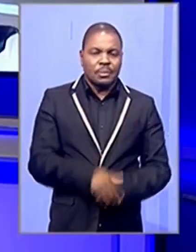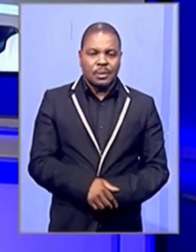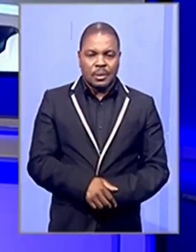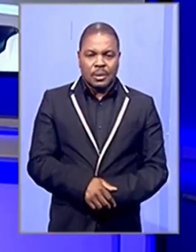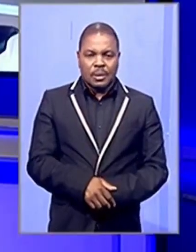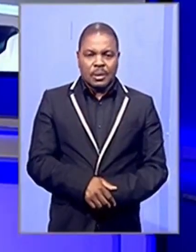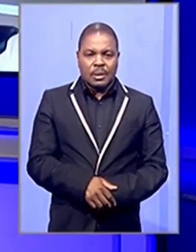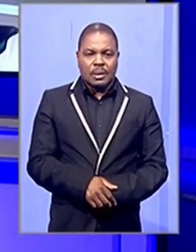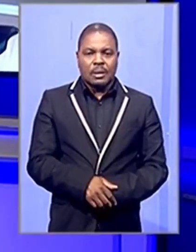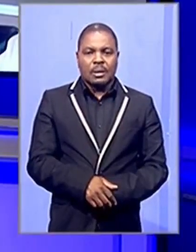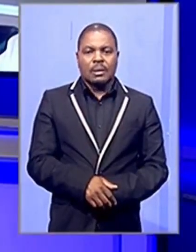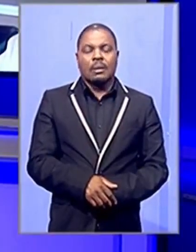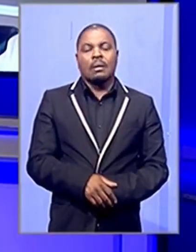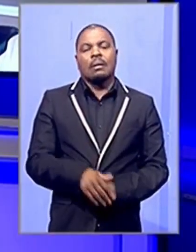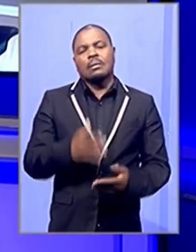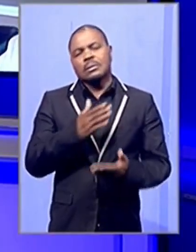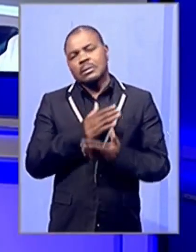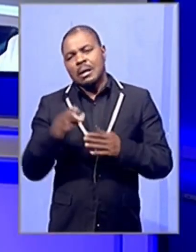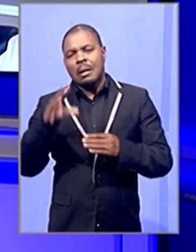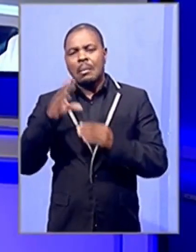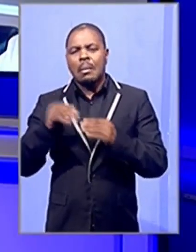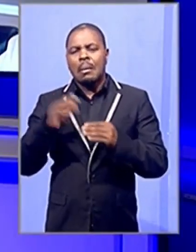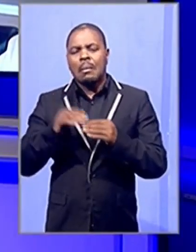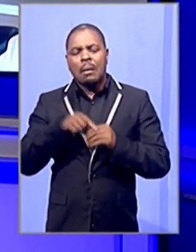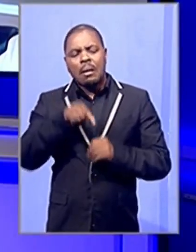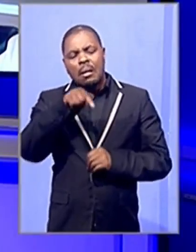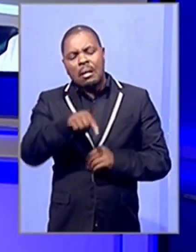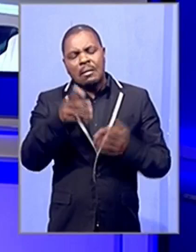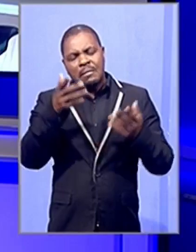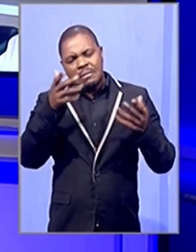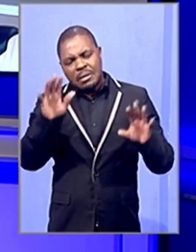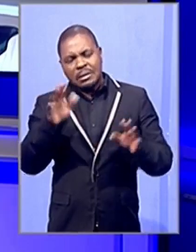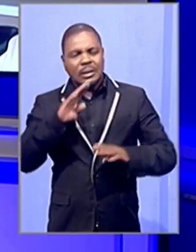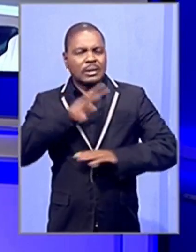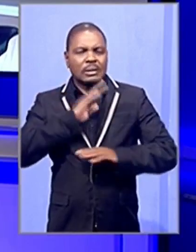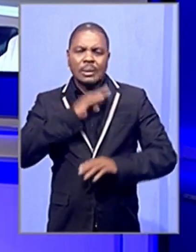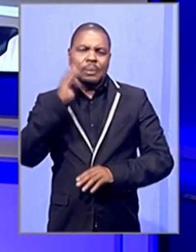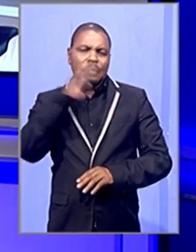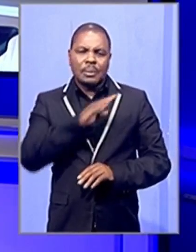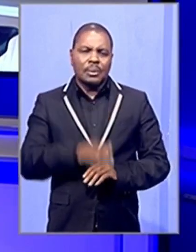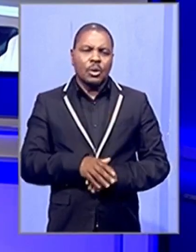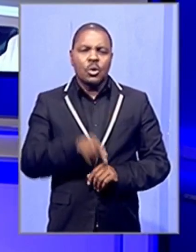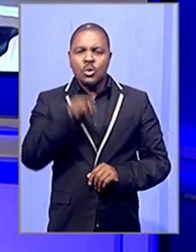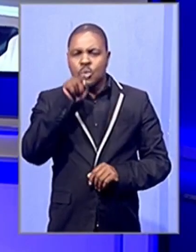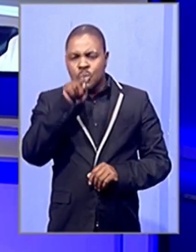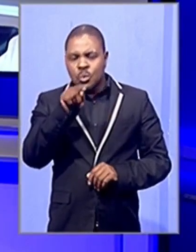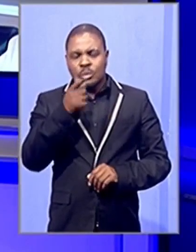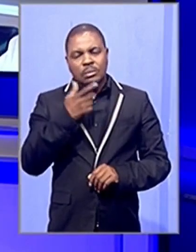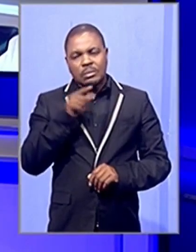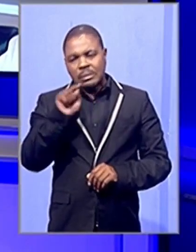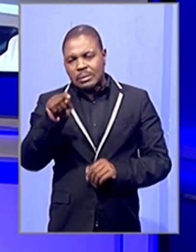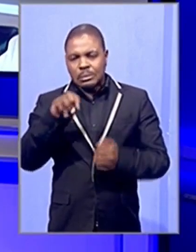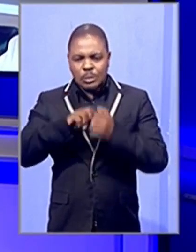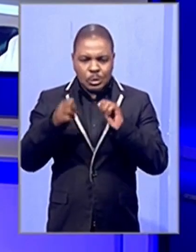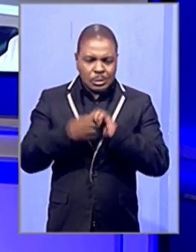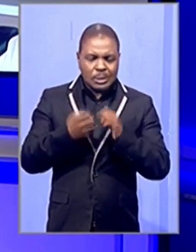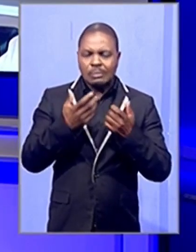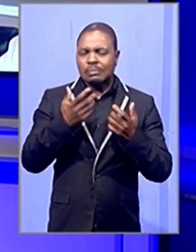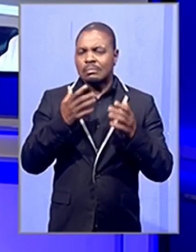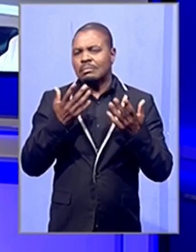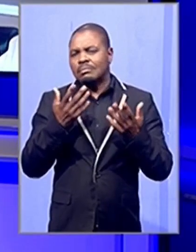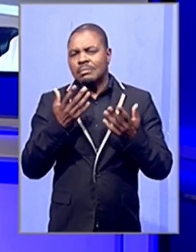Hona le ditho tse bonahetseng Ntate di sa kgotsofala Sebokeng sena, ebe le tlo etsa jwang ho sebetsana le dingongoreho tsa tsona?